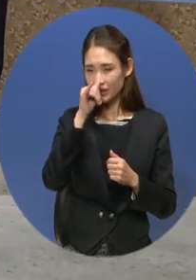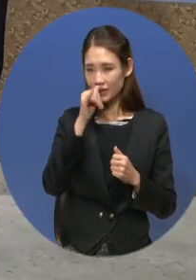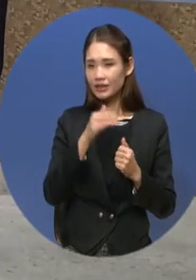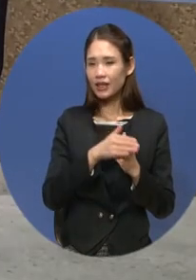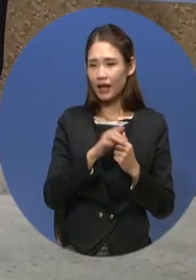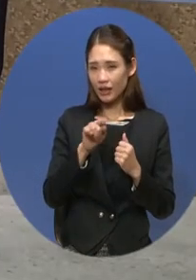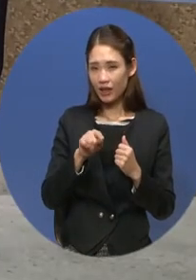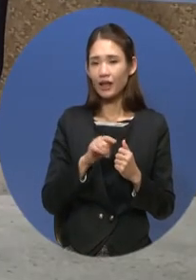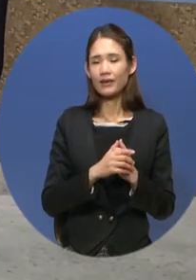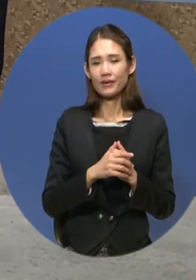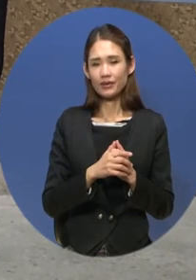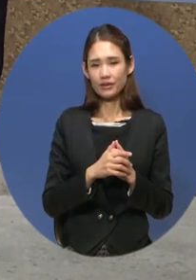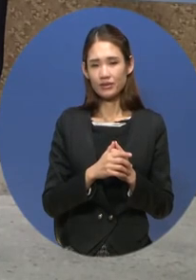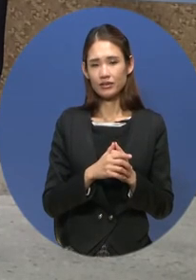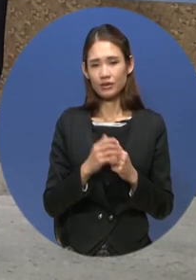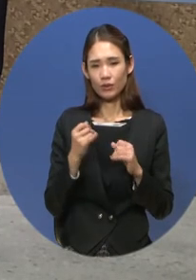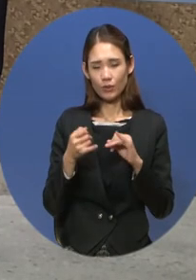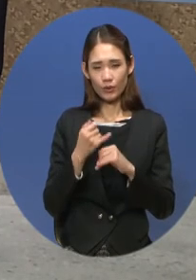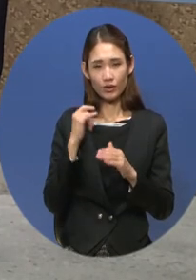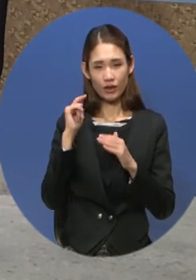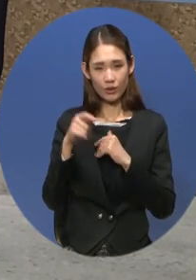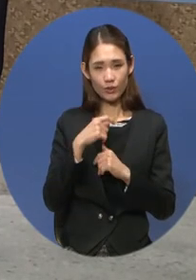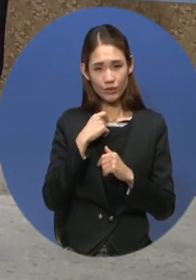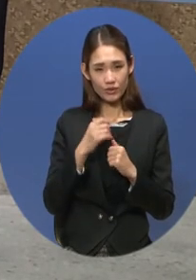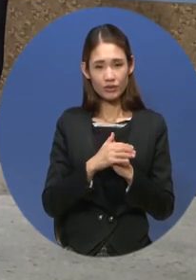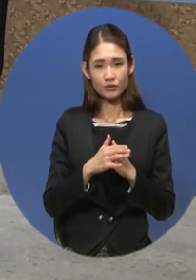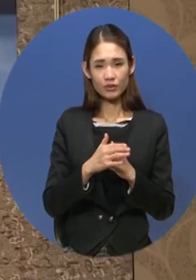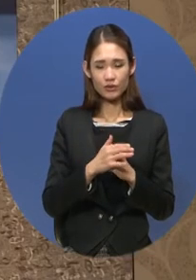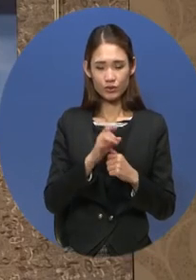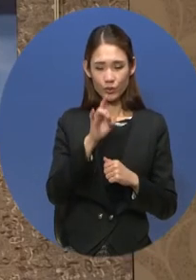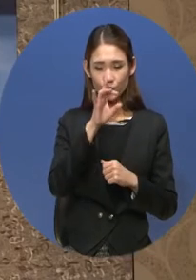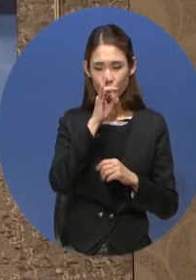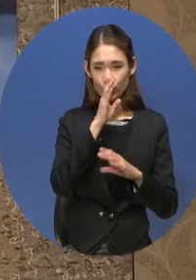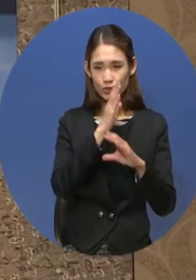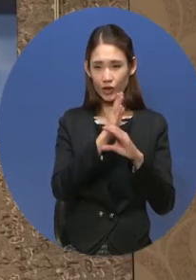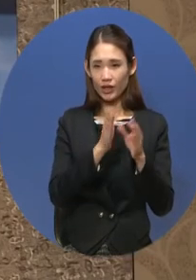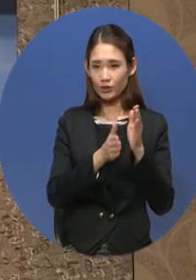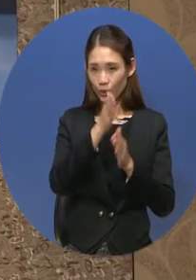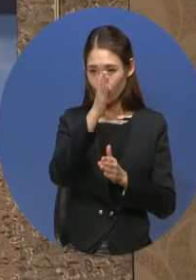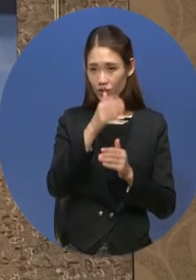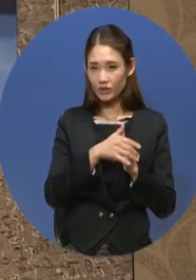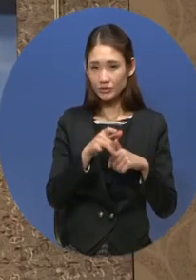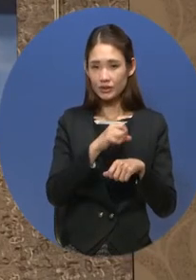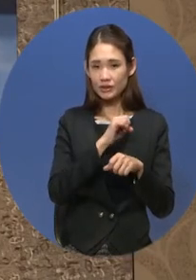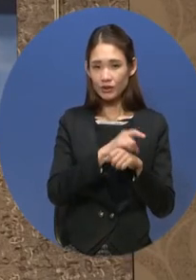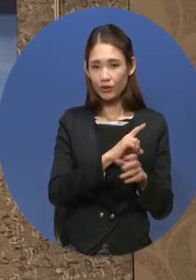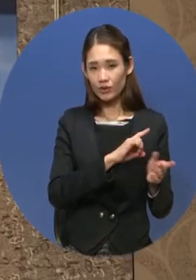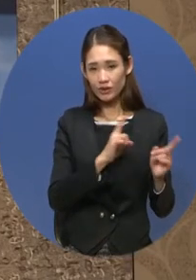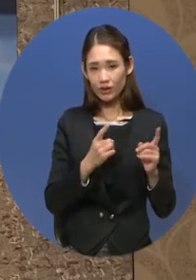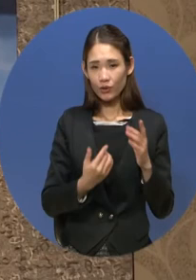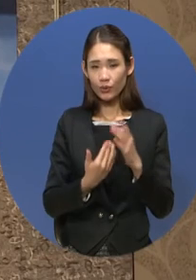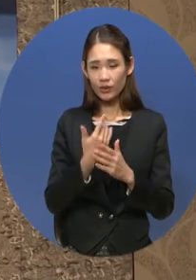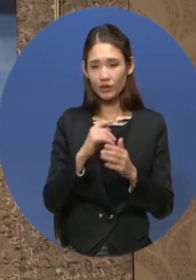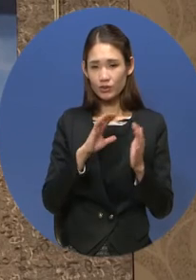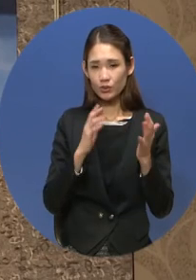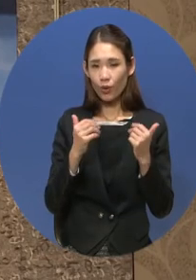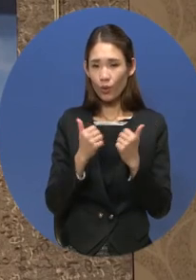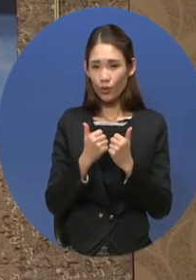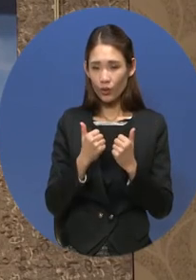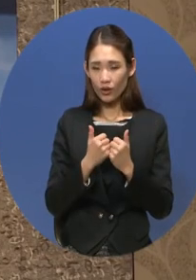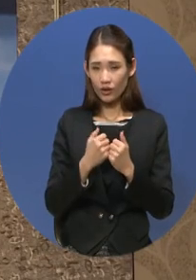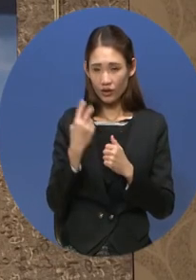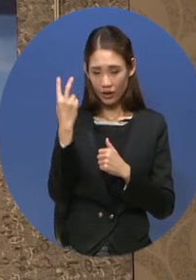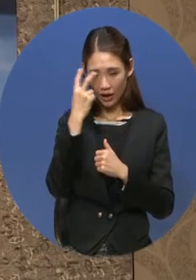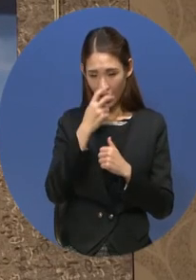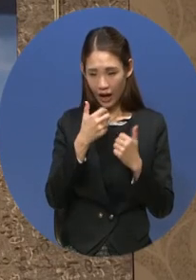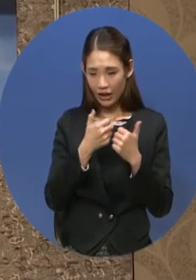게 있기 때문에 꼭 여기를 가고 싶다. 그래서 우리 원도심 학교의 특성화를 좀 살리자라는 이제 토론회도 하고